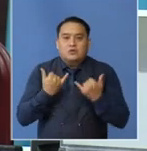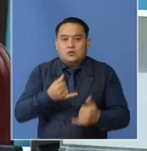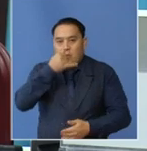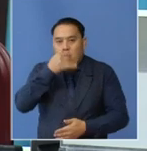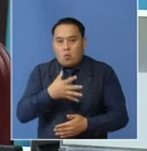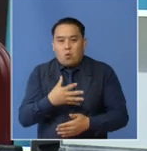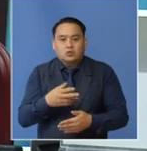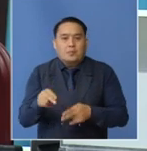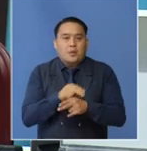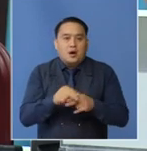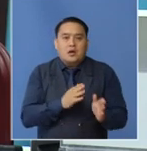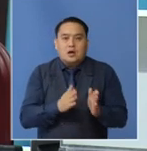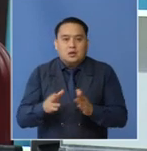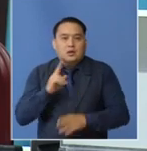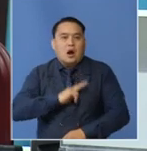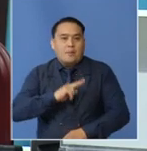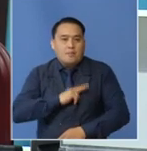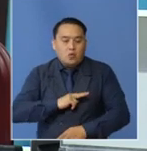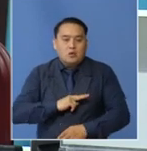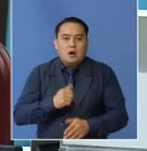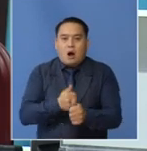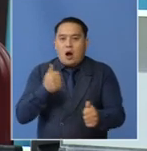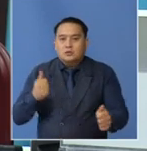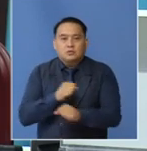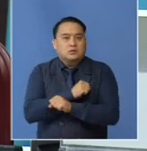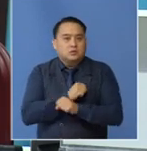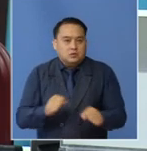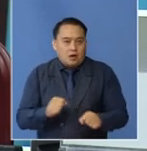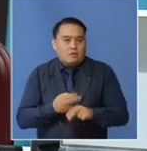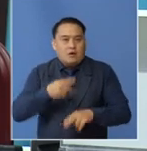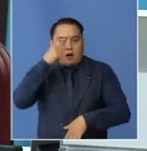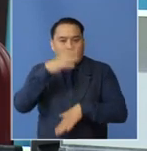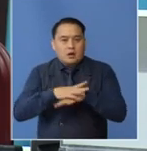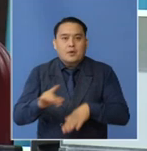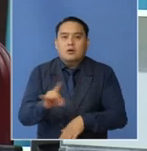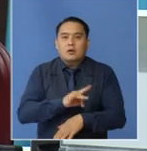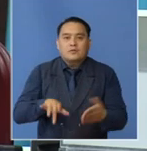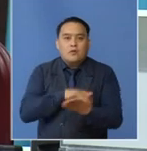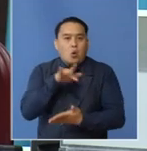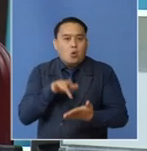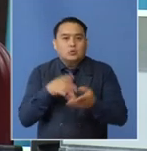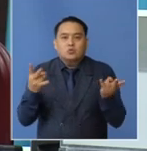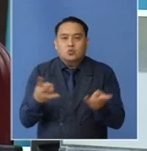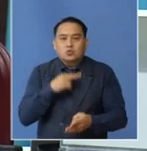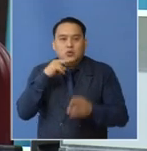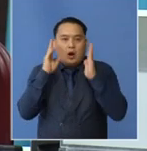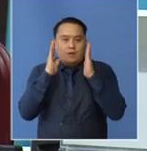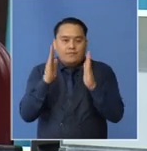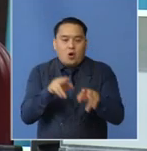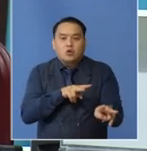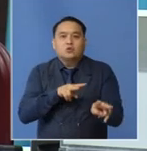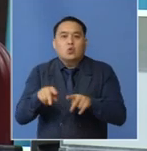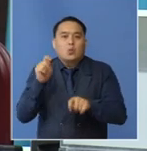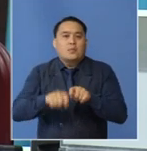не можете привести в порядок работу. Не должно быть отставания от графика. Акимам районов и городов необходимо взять на особый контроль